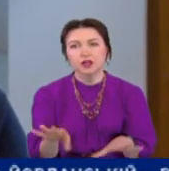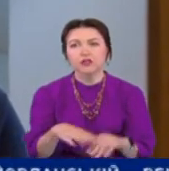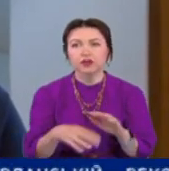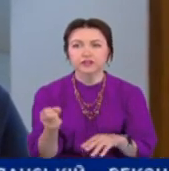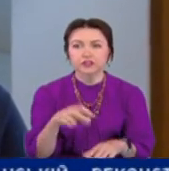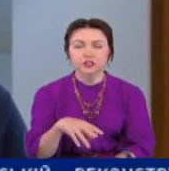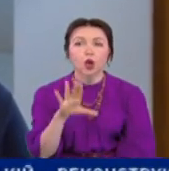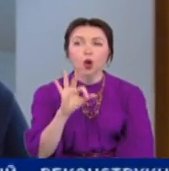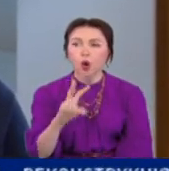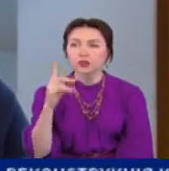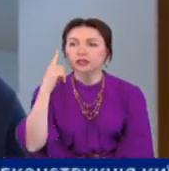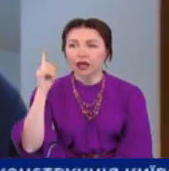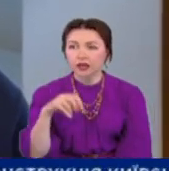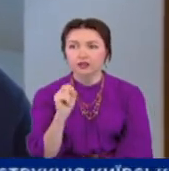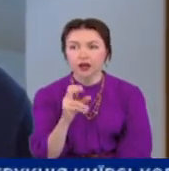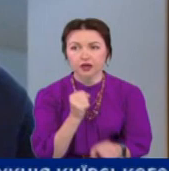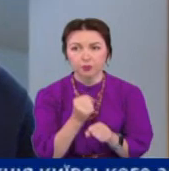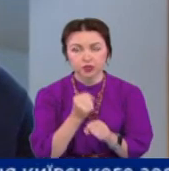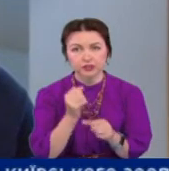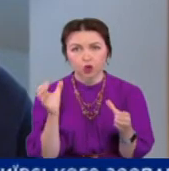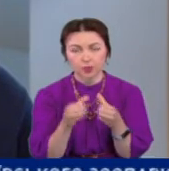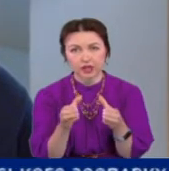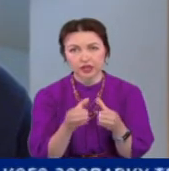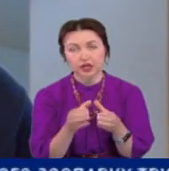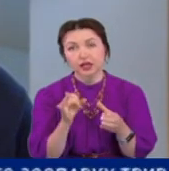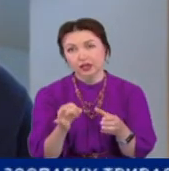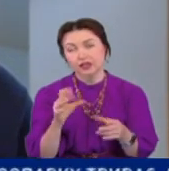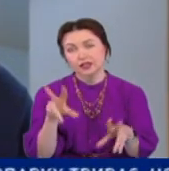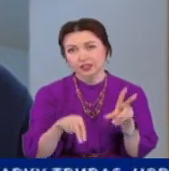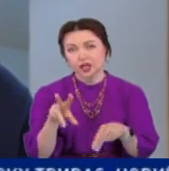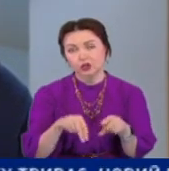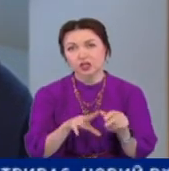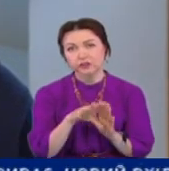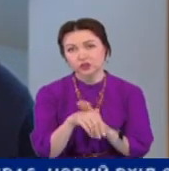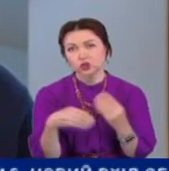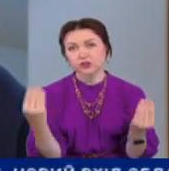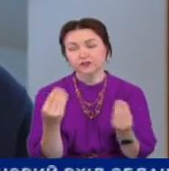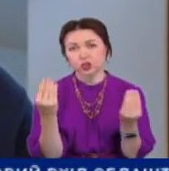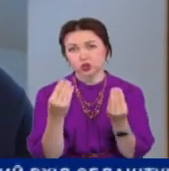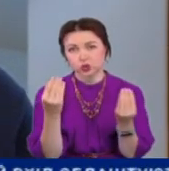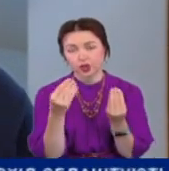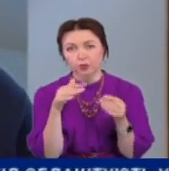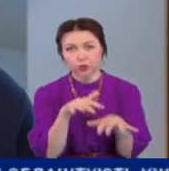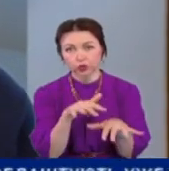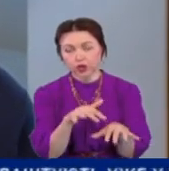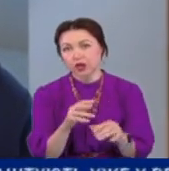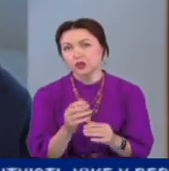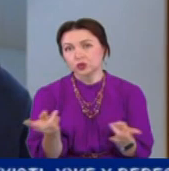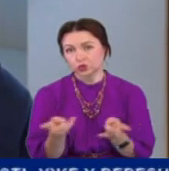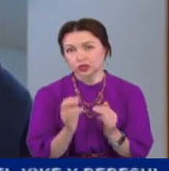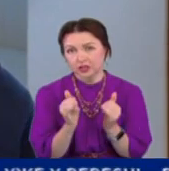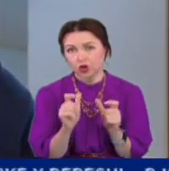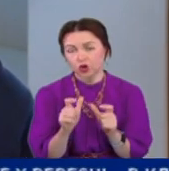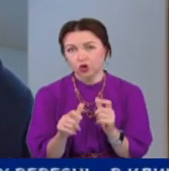Він знає, як працювати з командою. Он, надеюсь, внесет ту свежую струю, которая нужна этой команде и даст